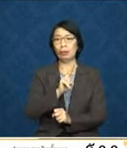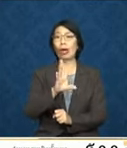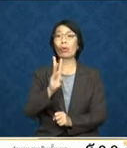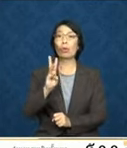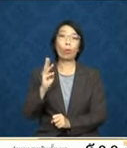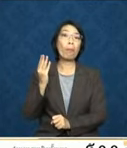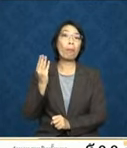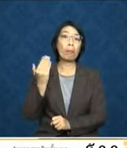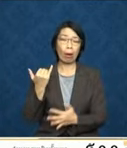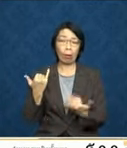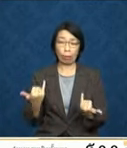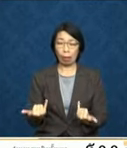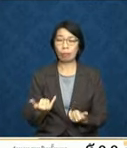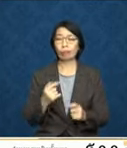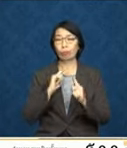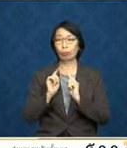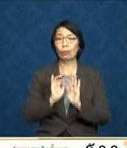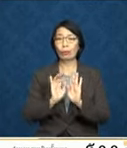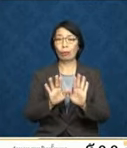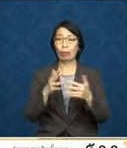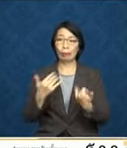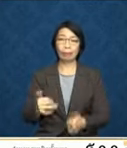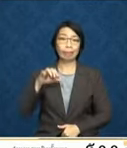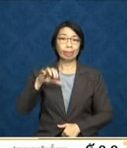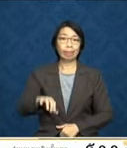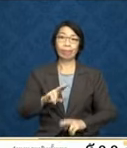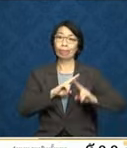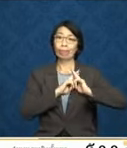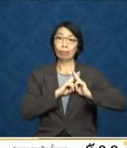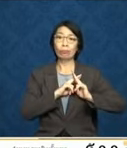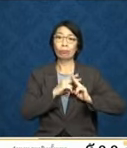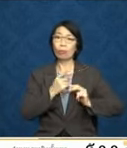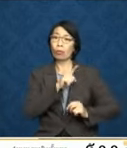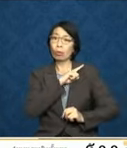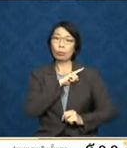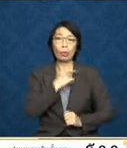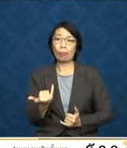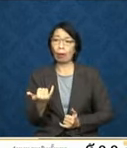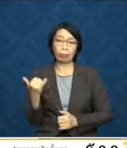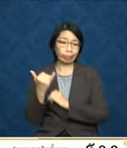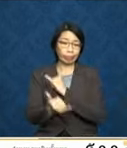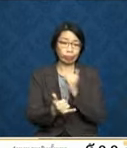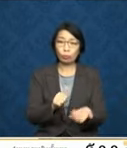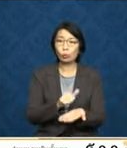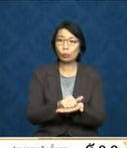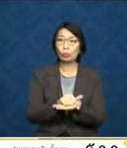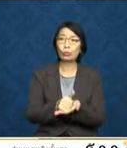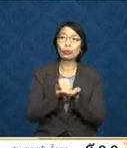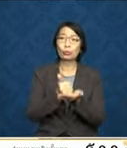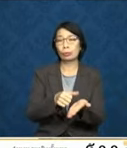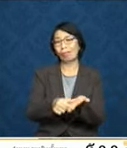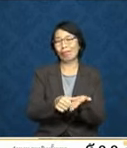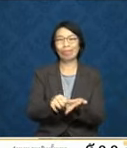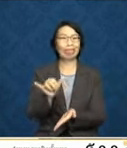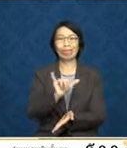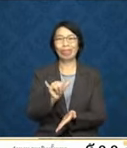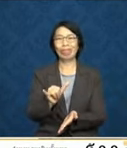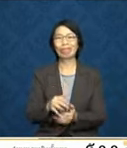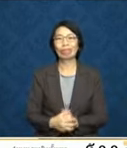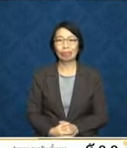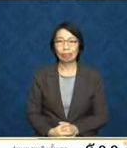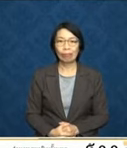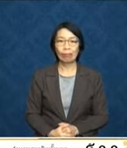าแต่ปรากฏว่ายังไม่มีหน่วยงานที่เกี่ยวข้องลงไปแก้ไขปัญหาความเดือดร้อนของประชาชนในเส้นทางดังกล่าวเ